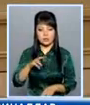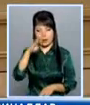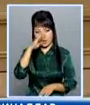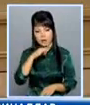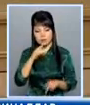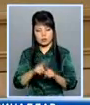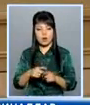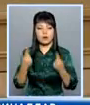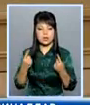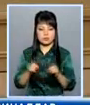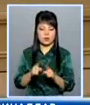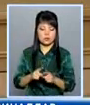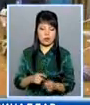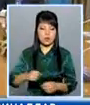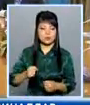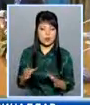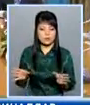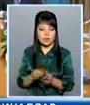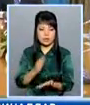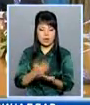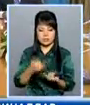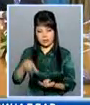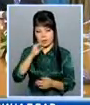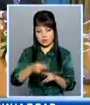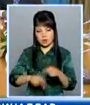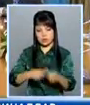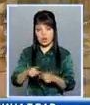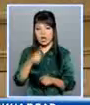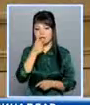Біз Қазақстанның халықаралық қауіпсіздік саласындағы, сондай-ақ